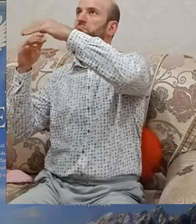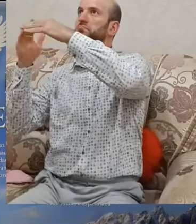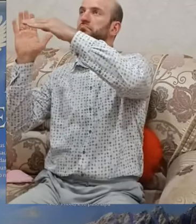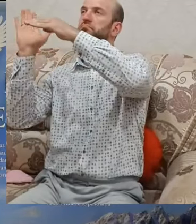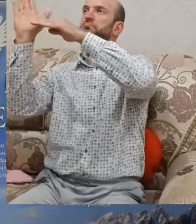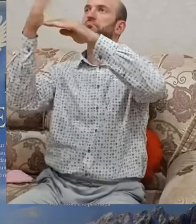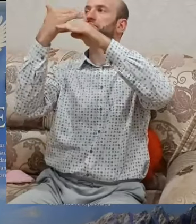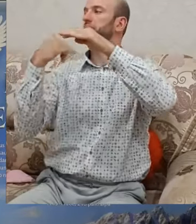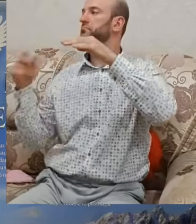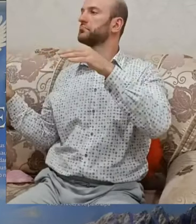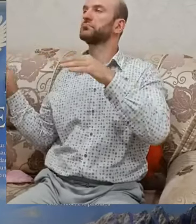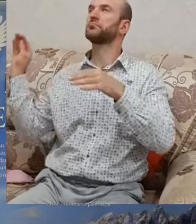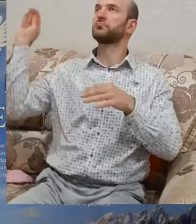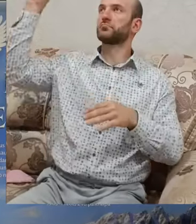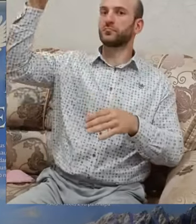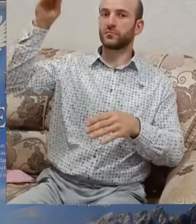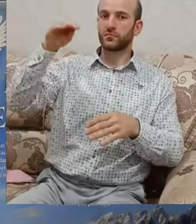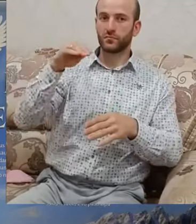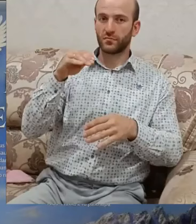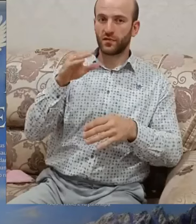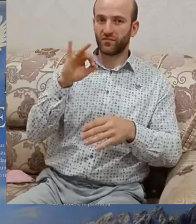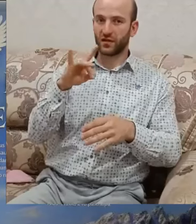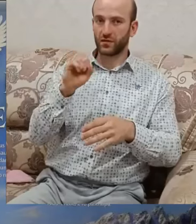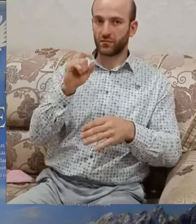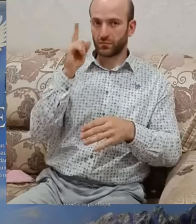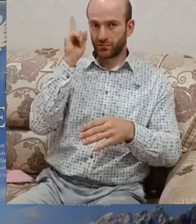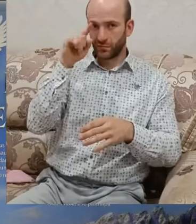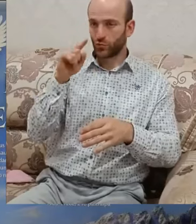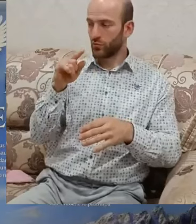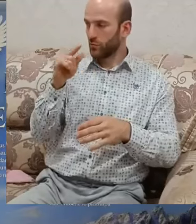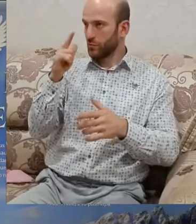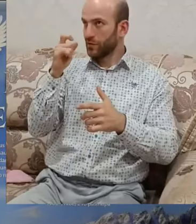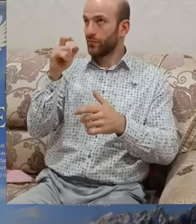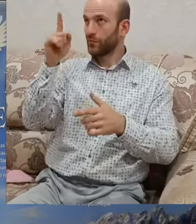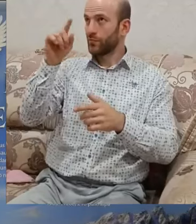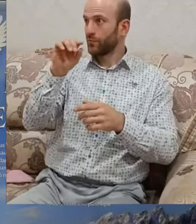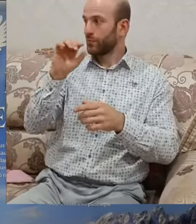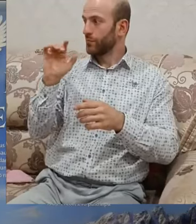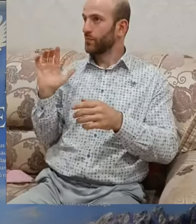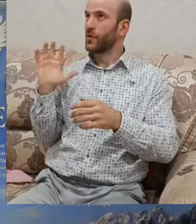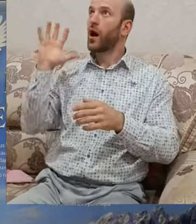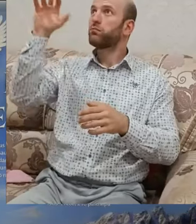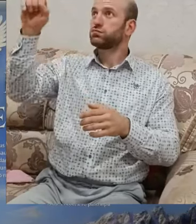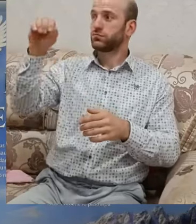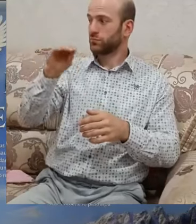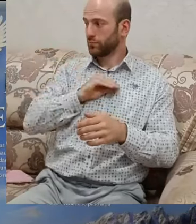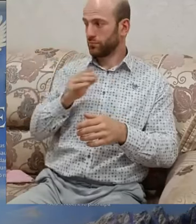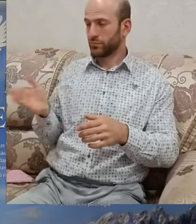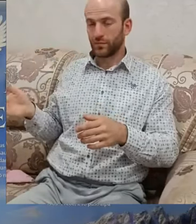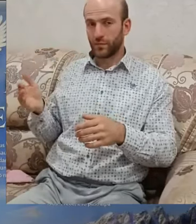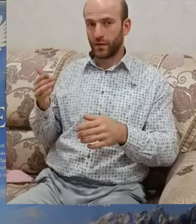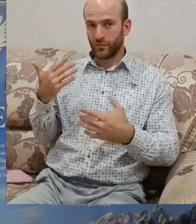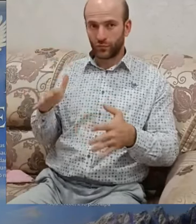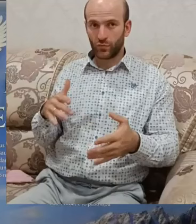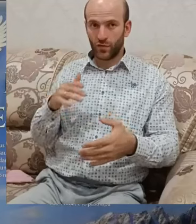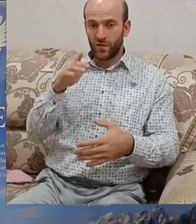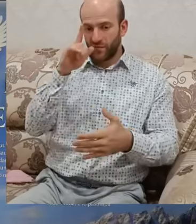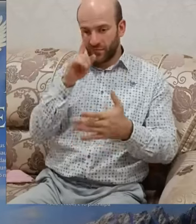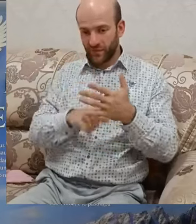Koks karališkos sėklos tikėjimas? Какая вера царского семени? То неįmanoma atšaukti ir nugalėti.